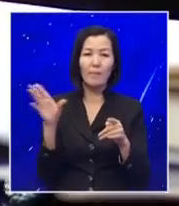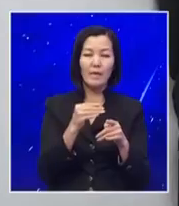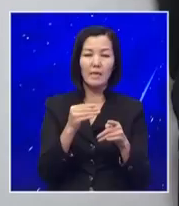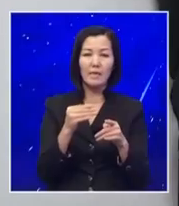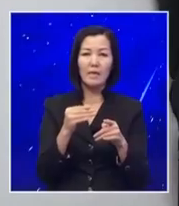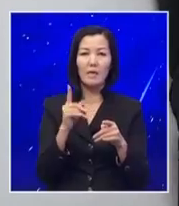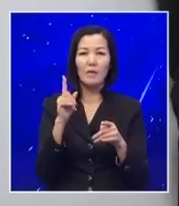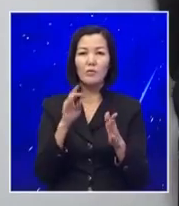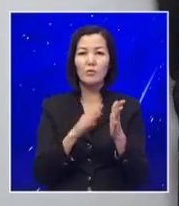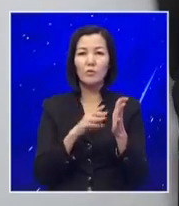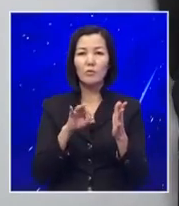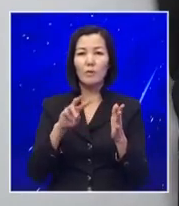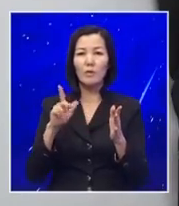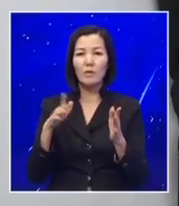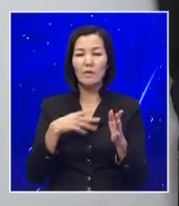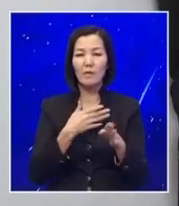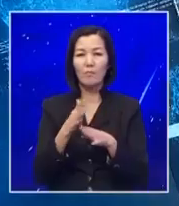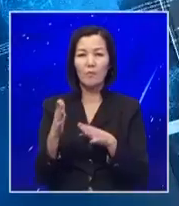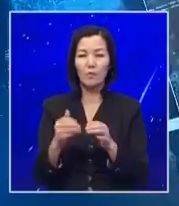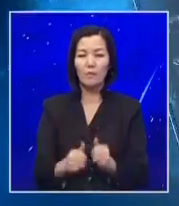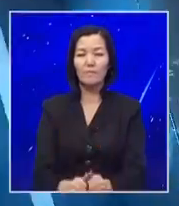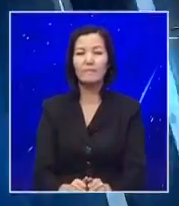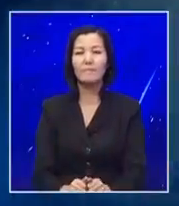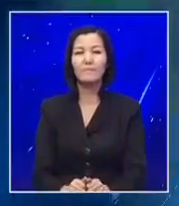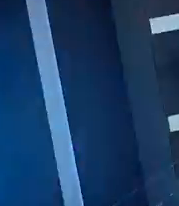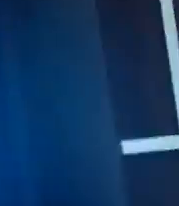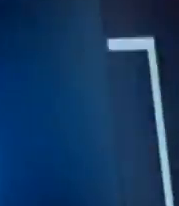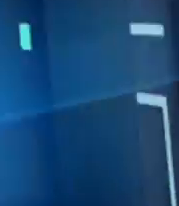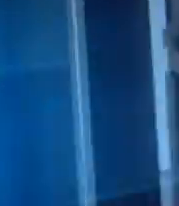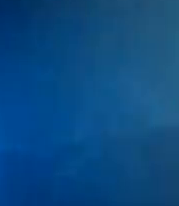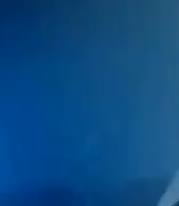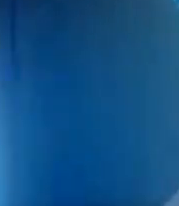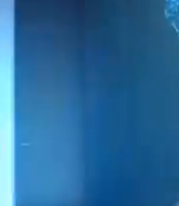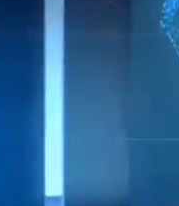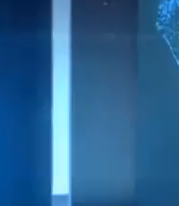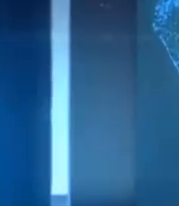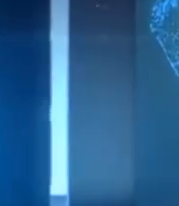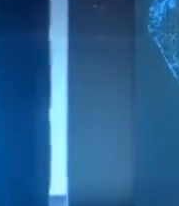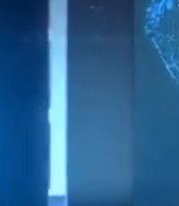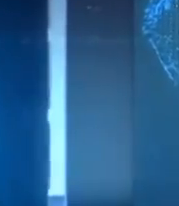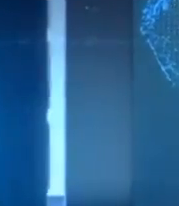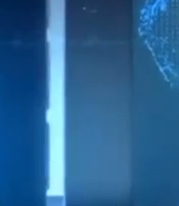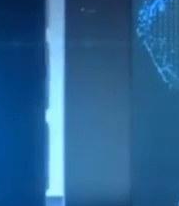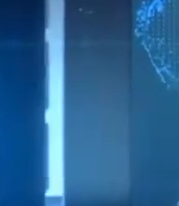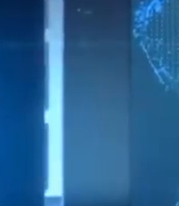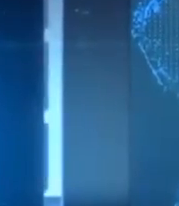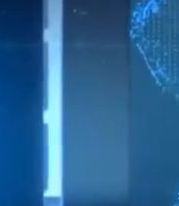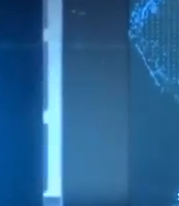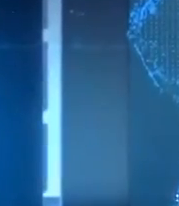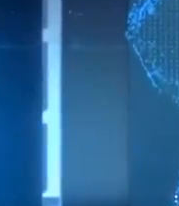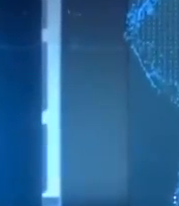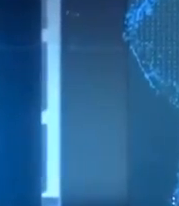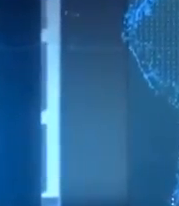құрылысына 109 миллион теңге қаржы бөлінген. Елдана Сәрсенбаева, Мади Байбосынов, Жетісу телеарнасы, Балқаш ауданынан.